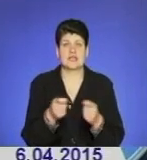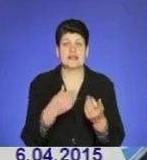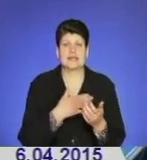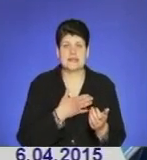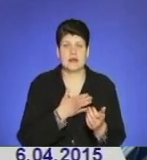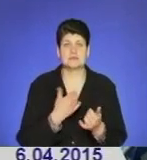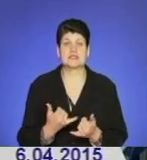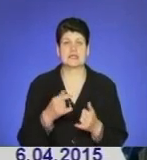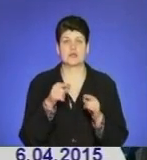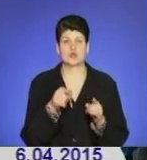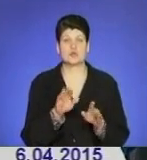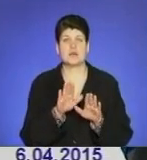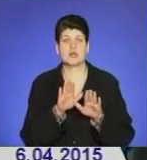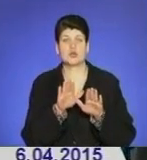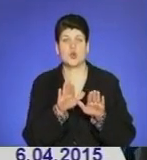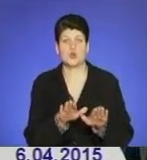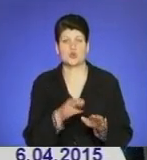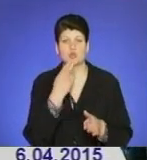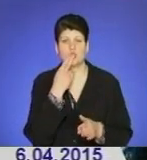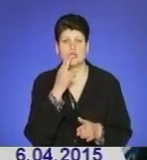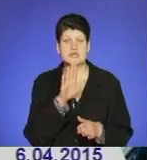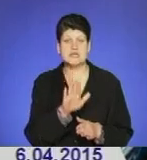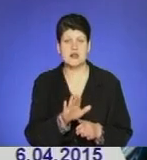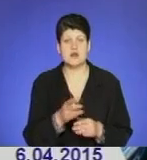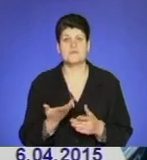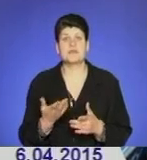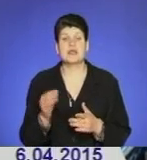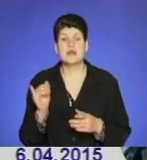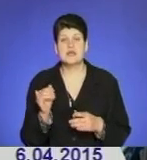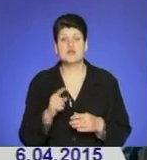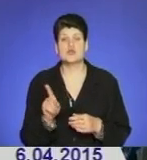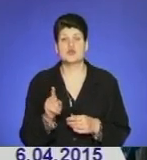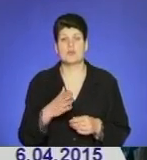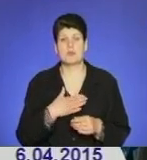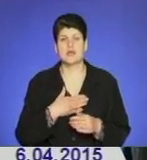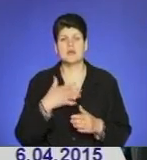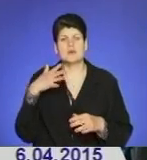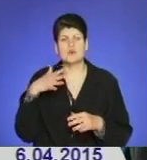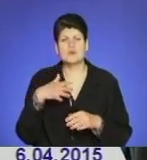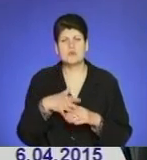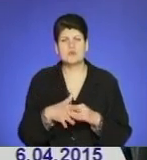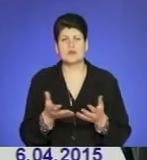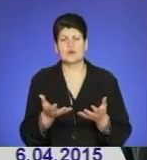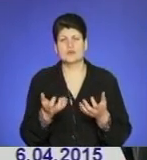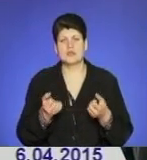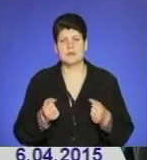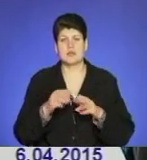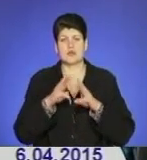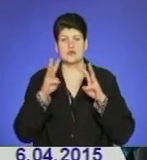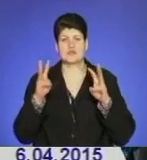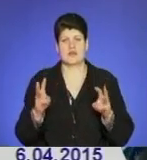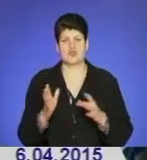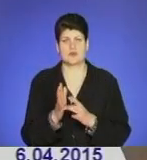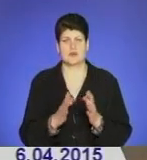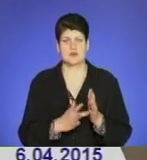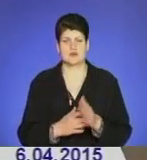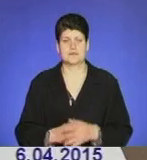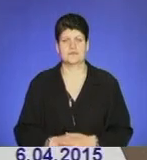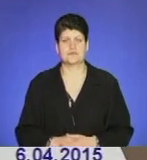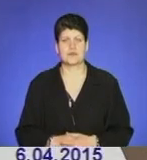ми торкнулися устами Його і щоб ми осягнули і отримали освячення від Христа.